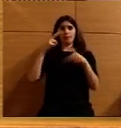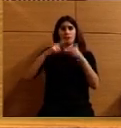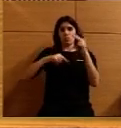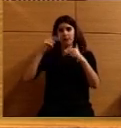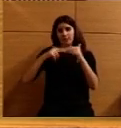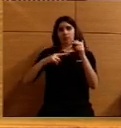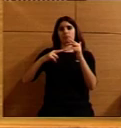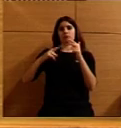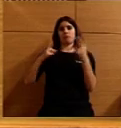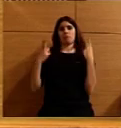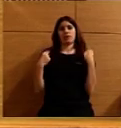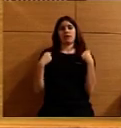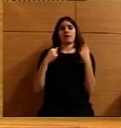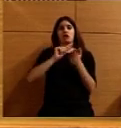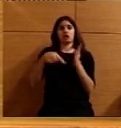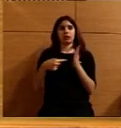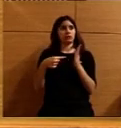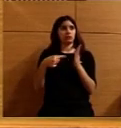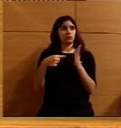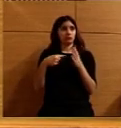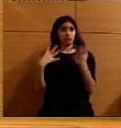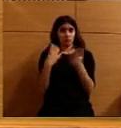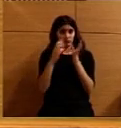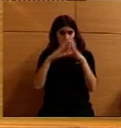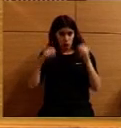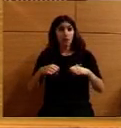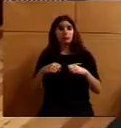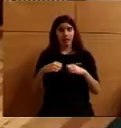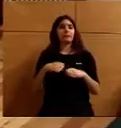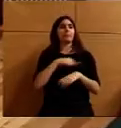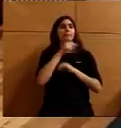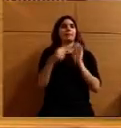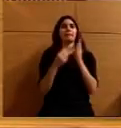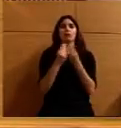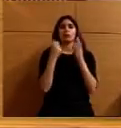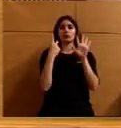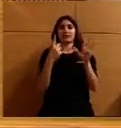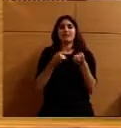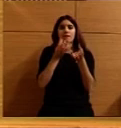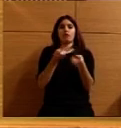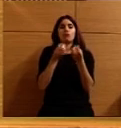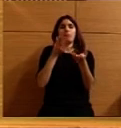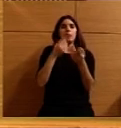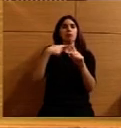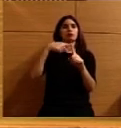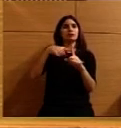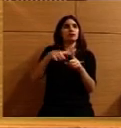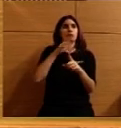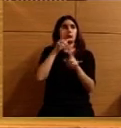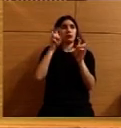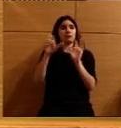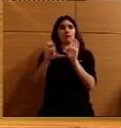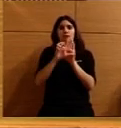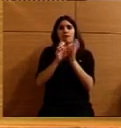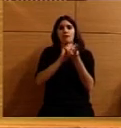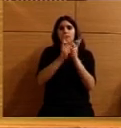el patrimoni municipal i contractació. Entenc que estem tots d'acord. Punt número 6. Informar favorablement a la modificació dels estatuts